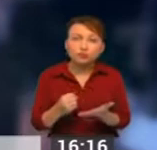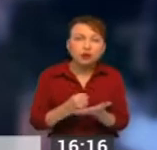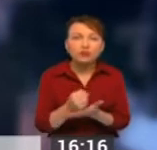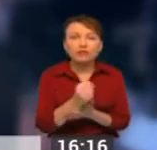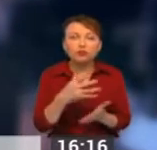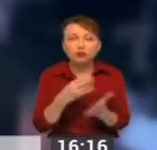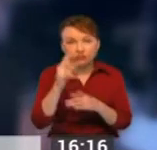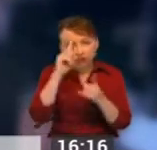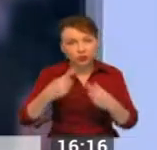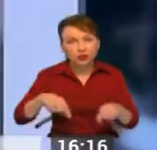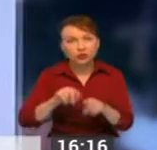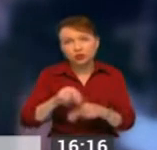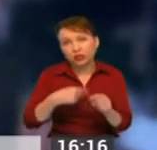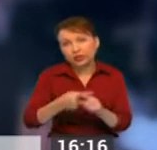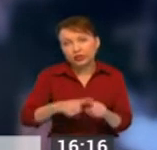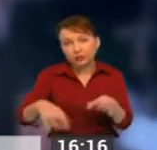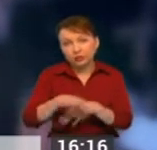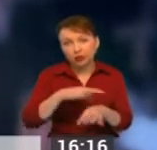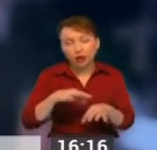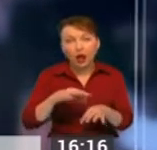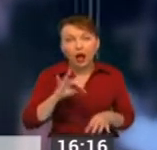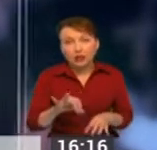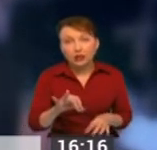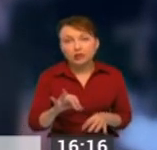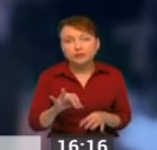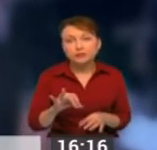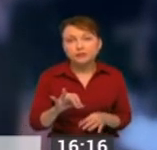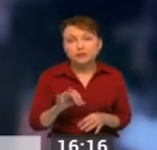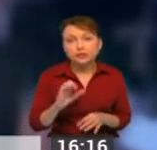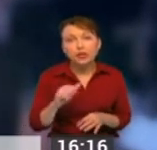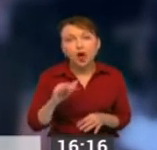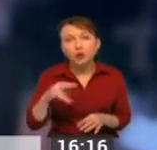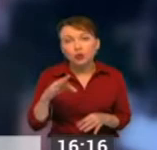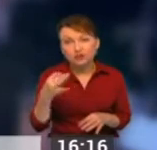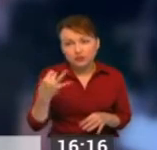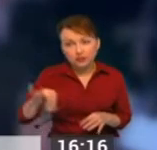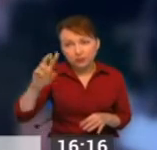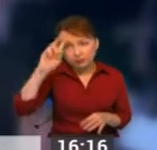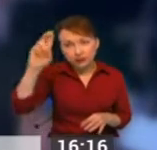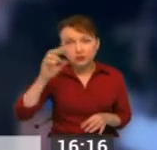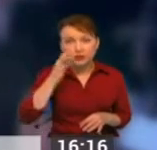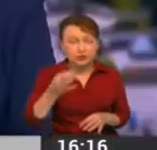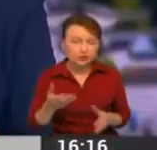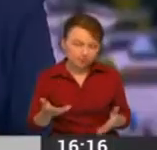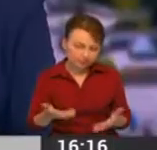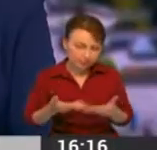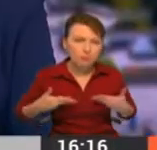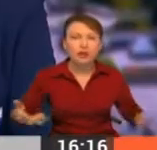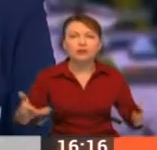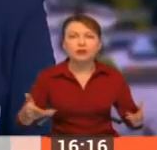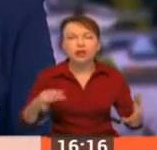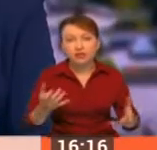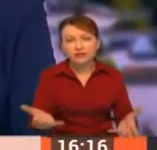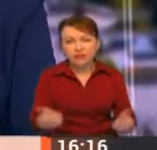страну через этот проект. И Солдовский принц сразу сказал «мы». И они взяли этот проект,